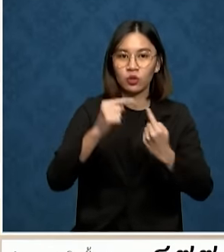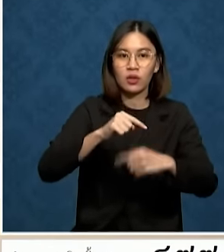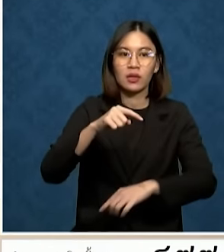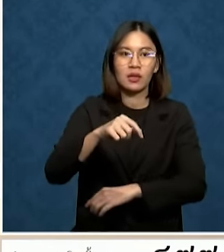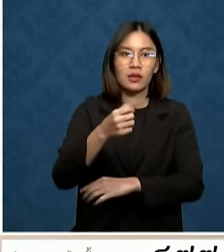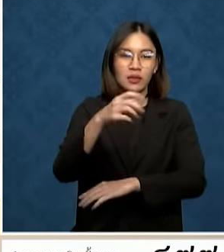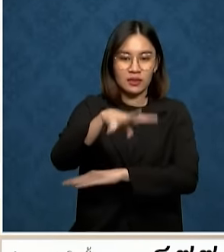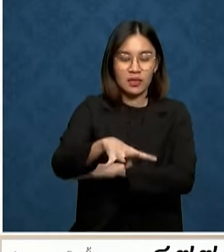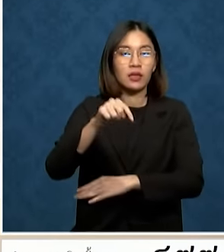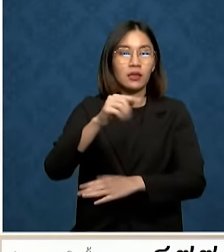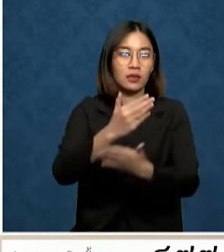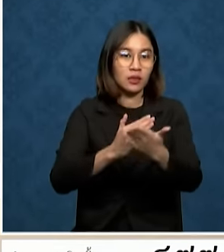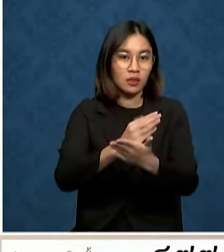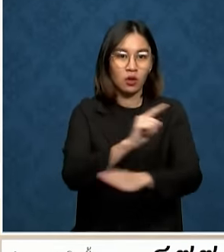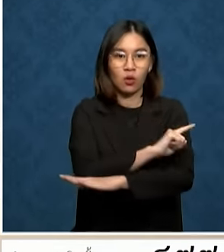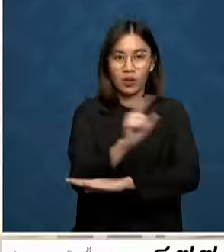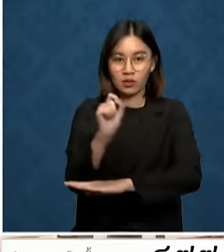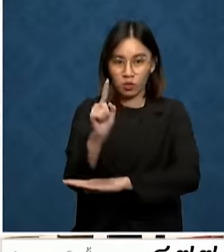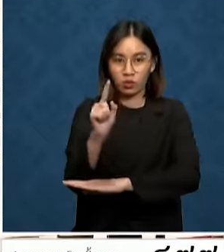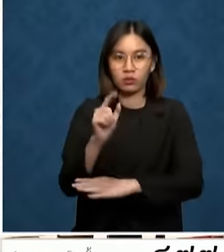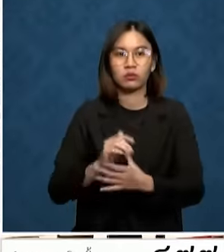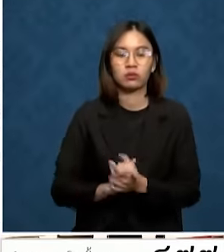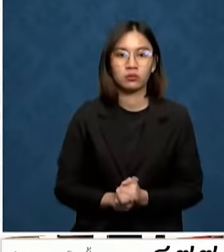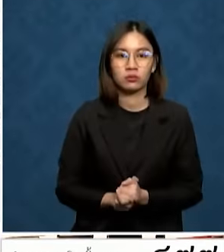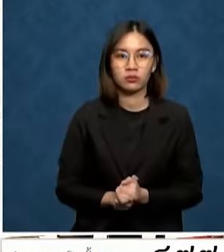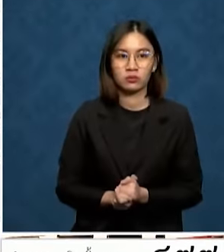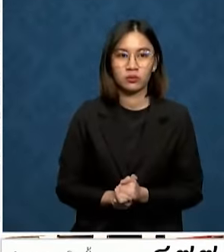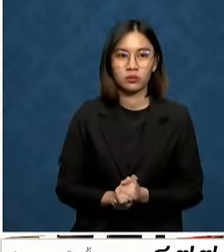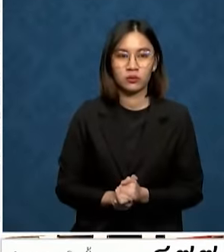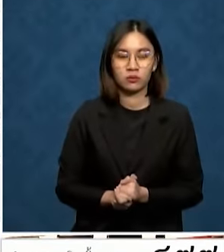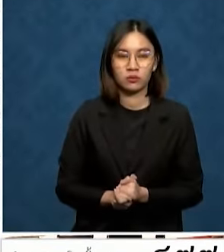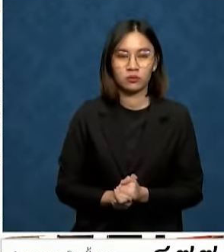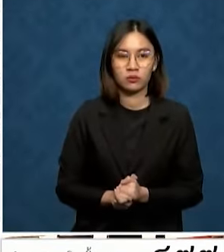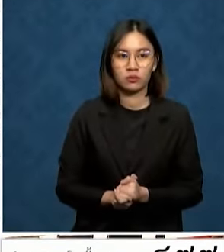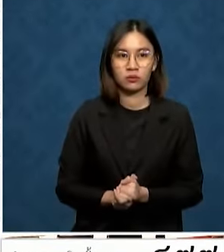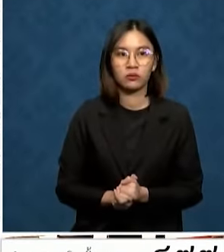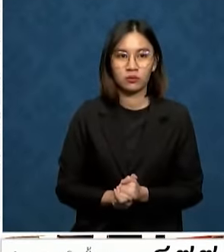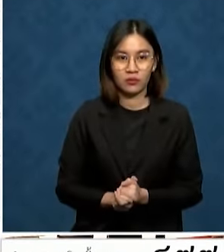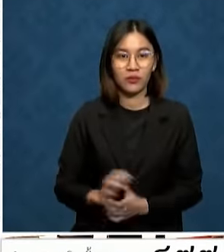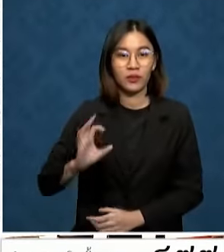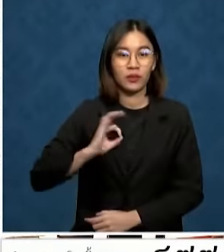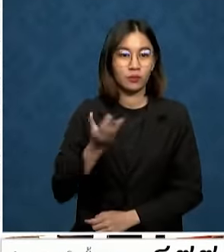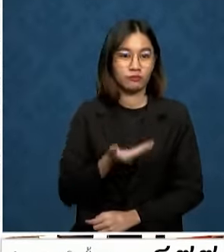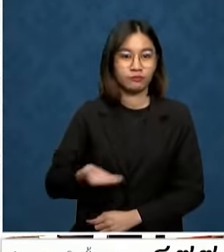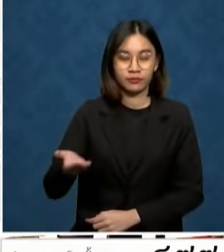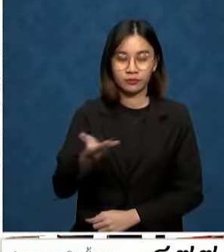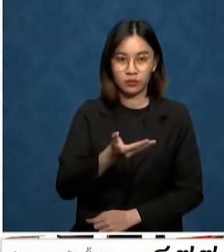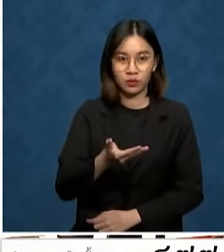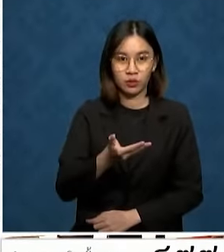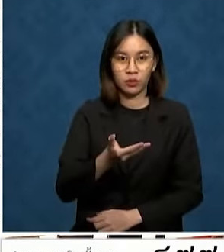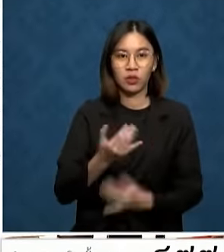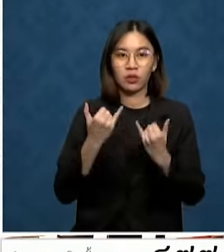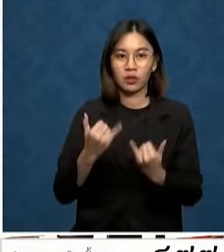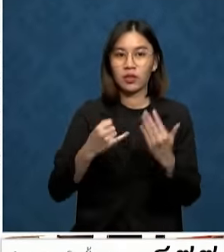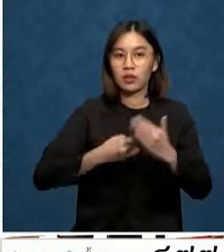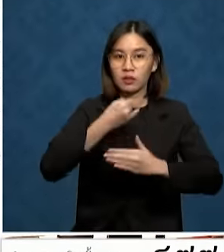ของวสุขครับครั ท่สมา y ครับเป็อั